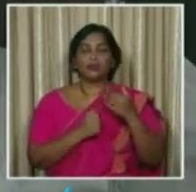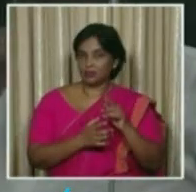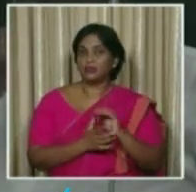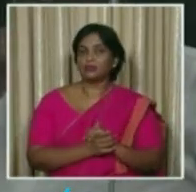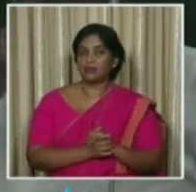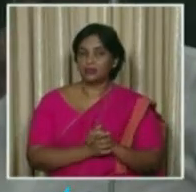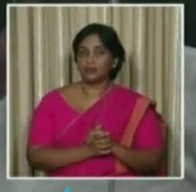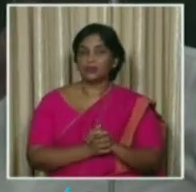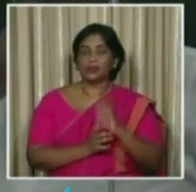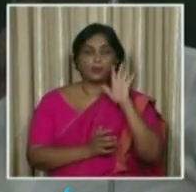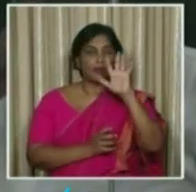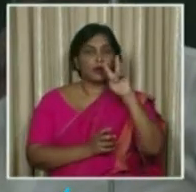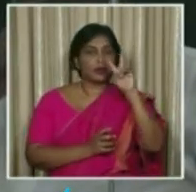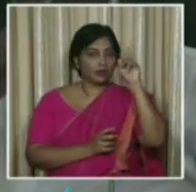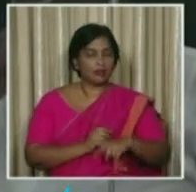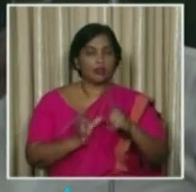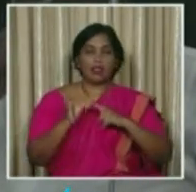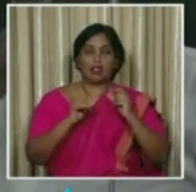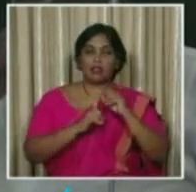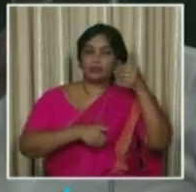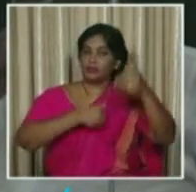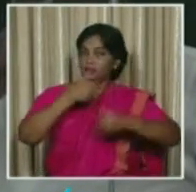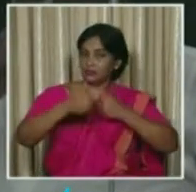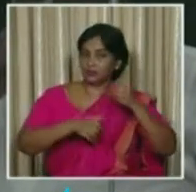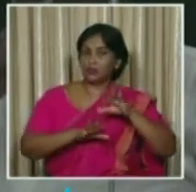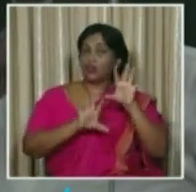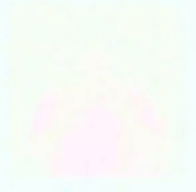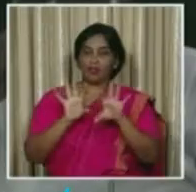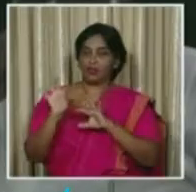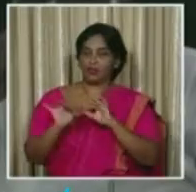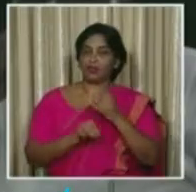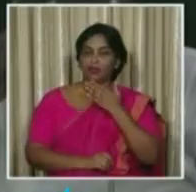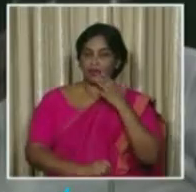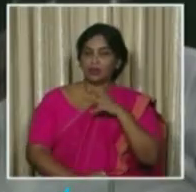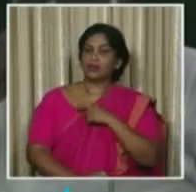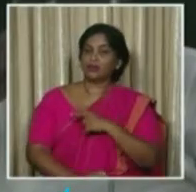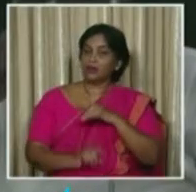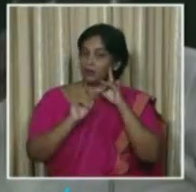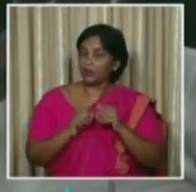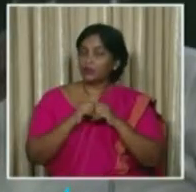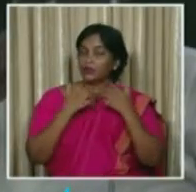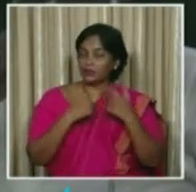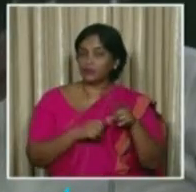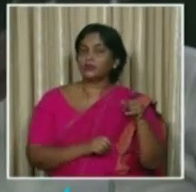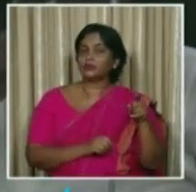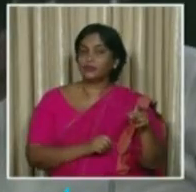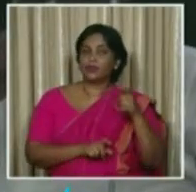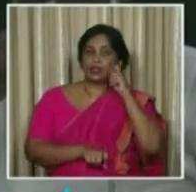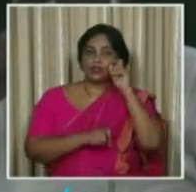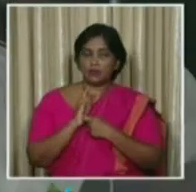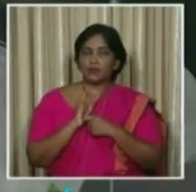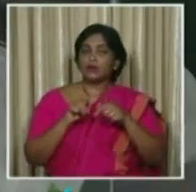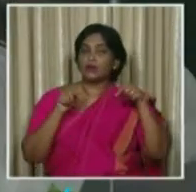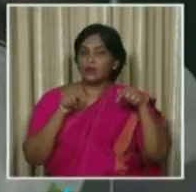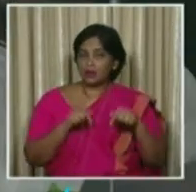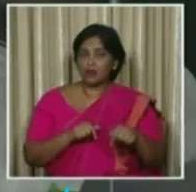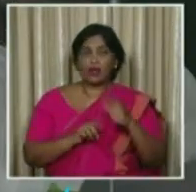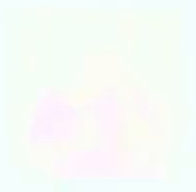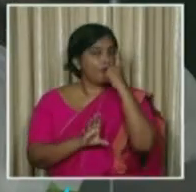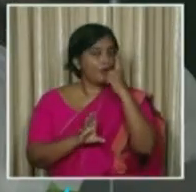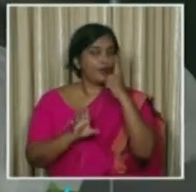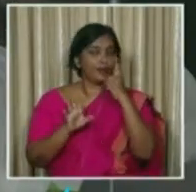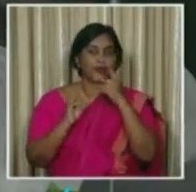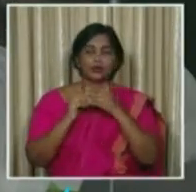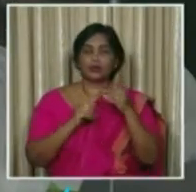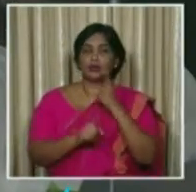කටයුතු කළා 52000 අයදුම්පත් ආවා. එතකොට තෝරා ගැනීමක් තියෙනවා. එතකොට එහෙම කරාම පිරිසක් ගියා උසාවියට. අවුරුද්දක්